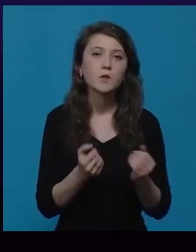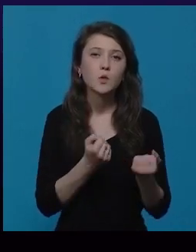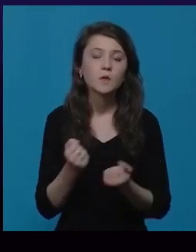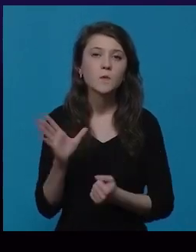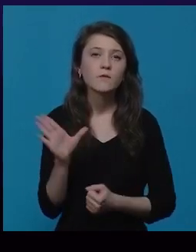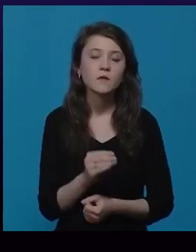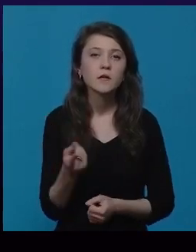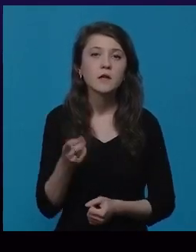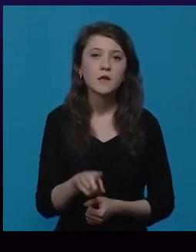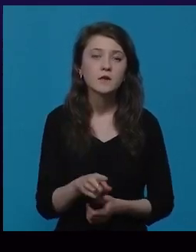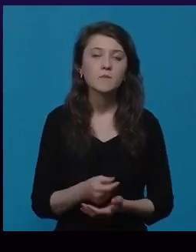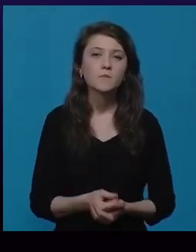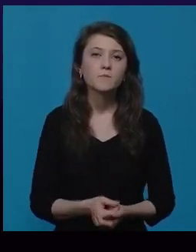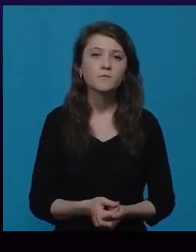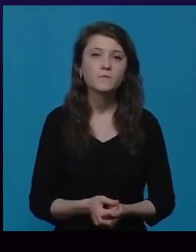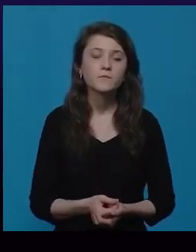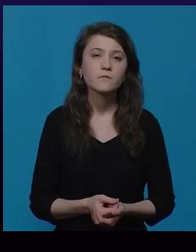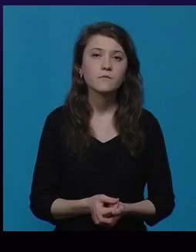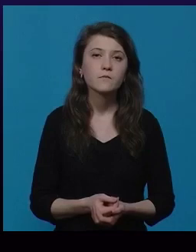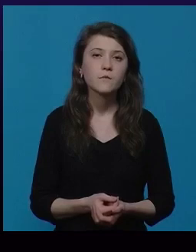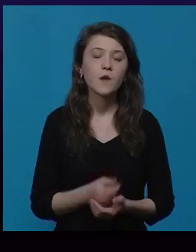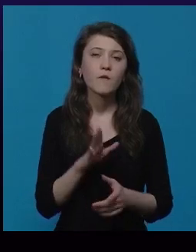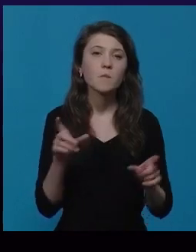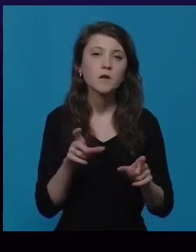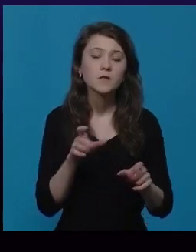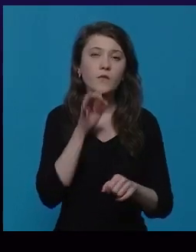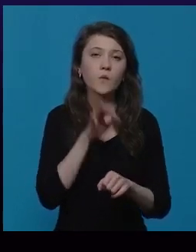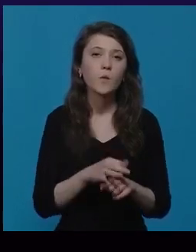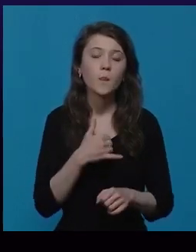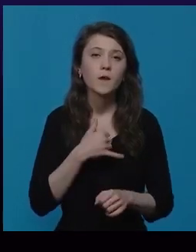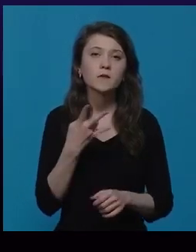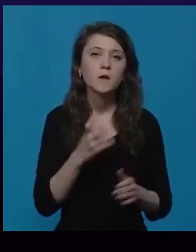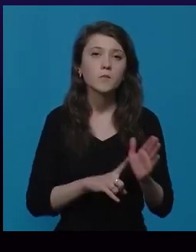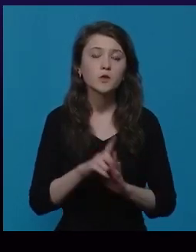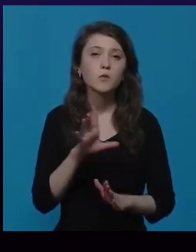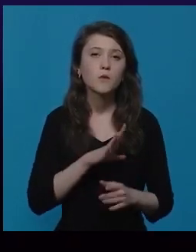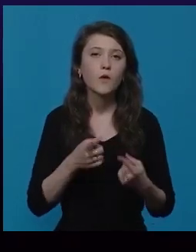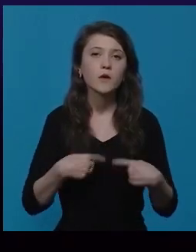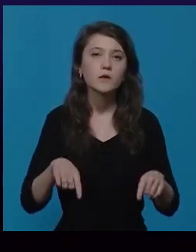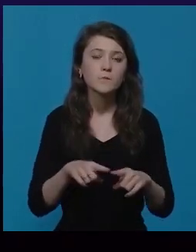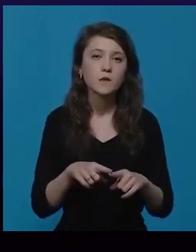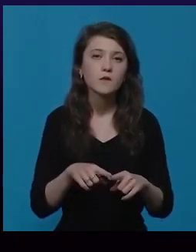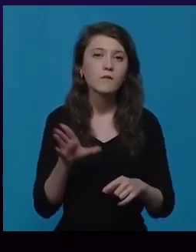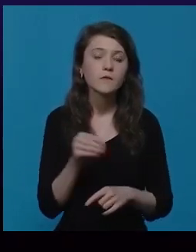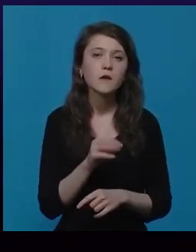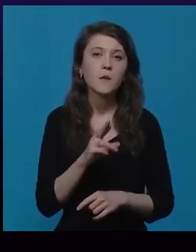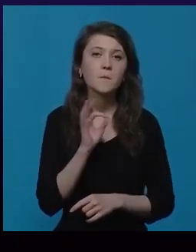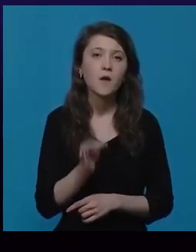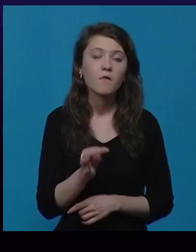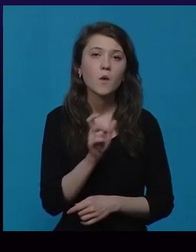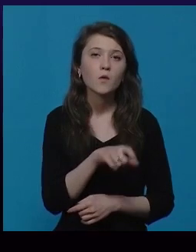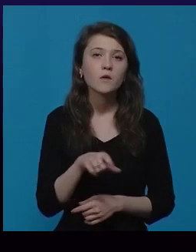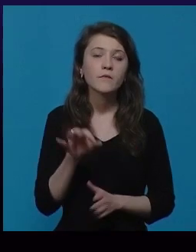тих магазинах, відповідно, ну, у нас на початку було організовано все, як кажуть, правильно, люди зразу трошки,